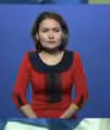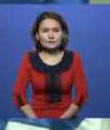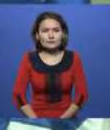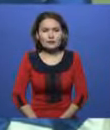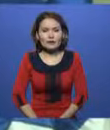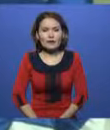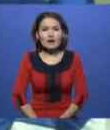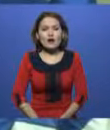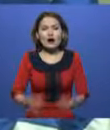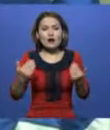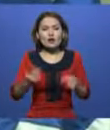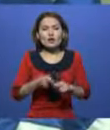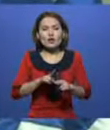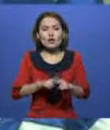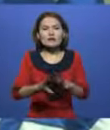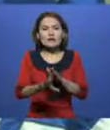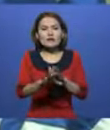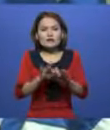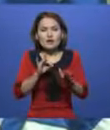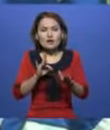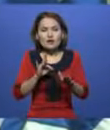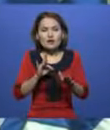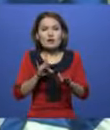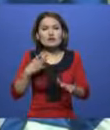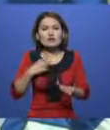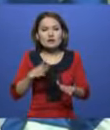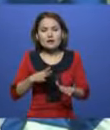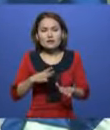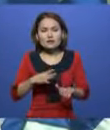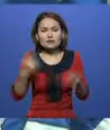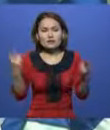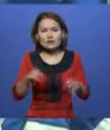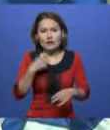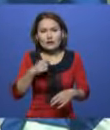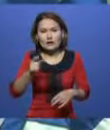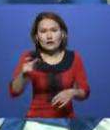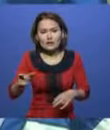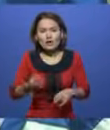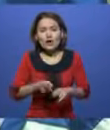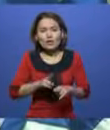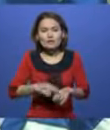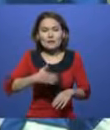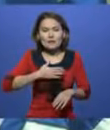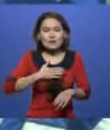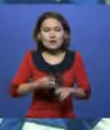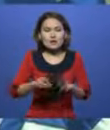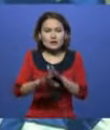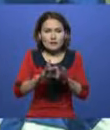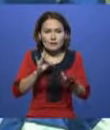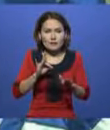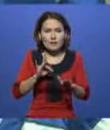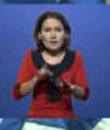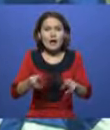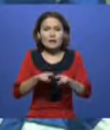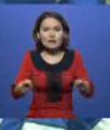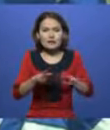Кейбір адамдардың осы сайлаудың не керегі бар деп жүргенін білемін. Бұл министрлерден қорыққан премьер-министрдің шешімі. Бірақ осы сайлауда премьерді